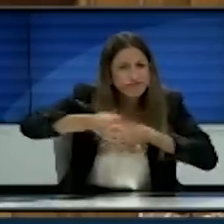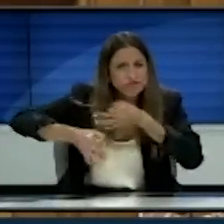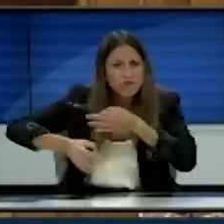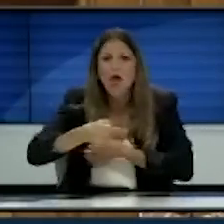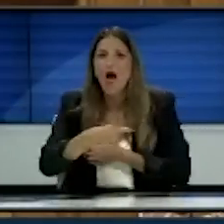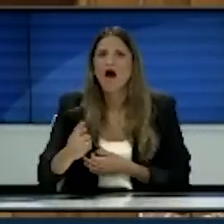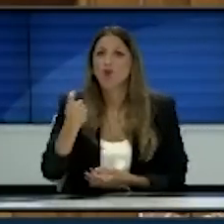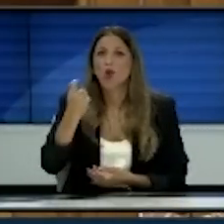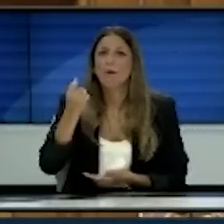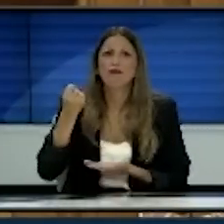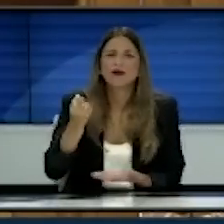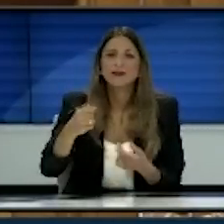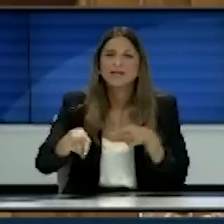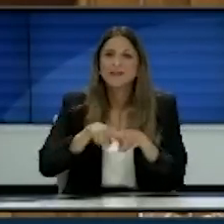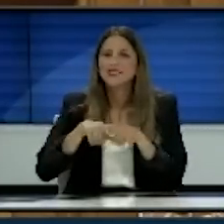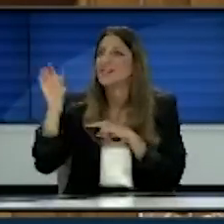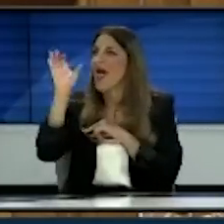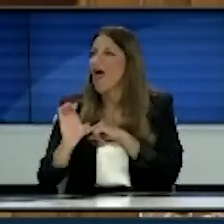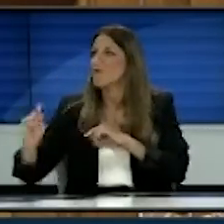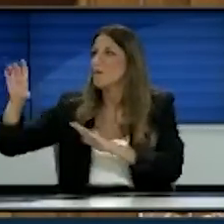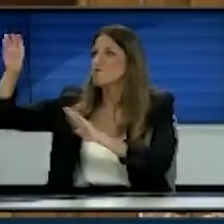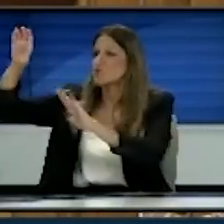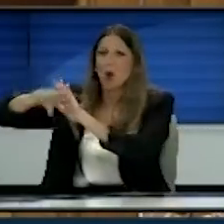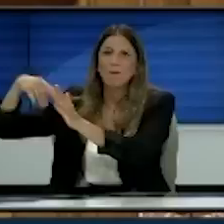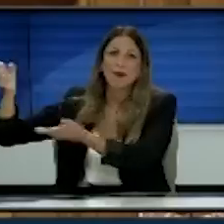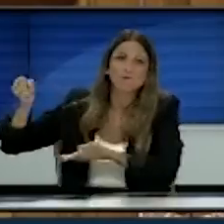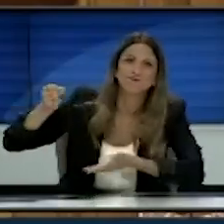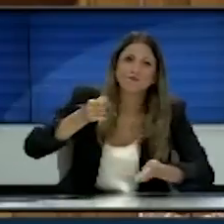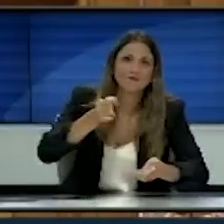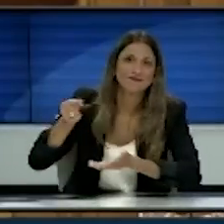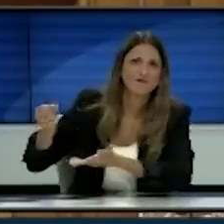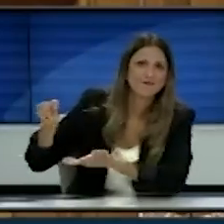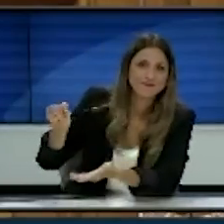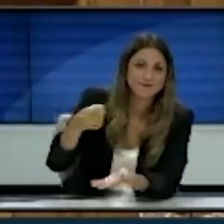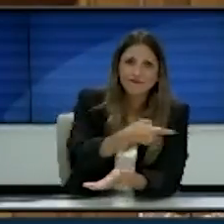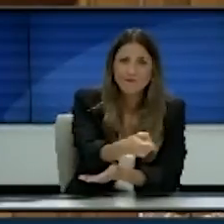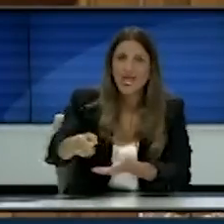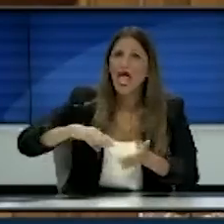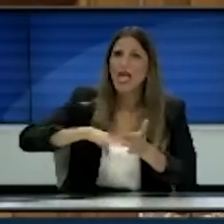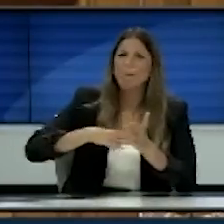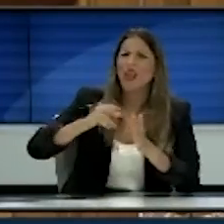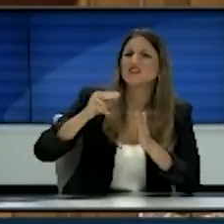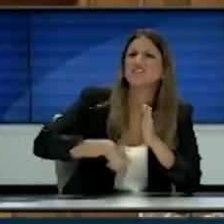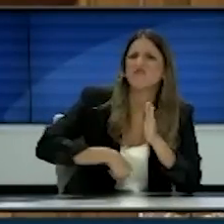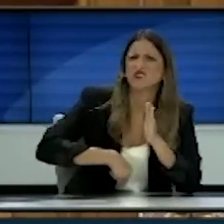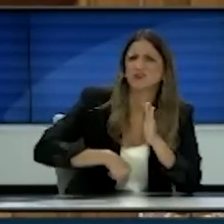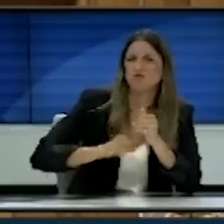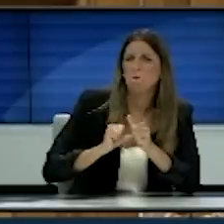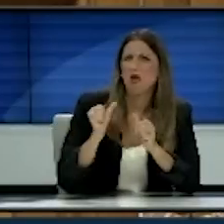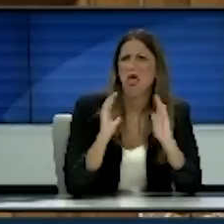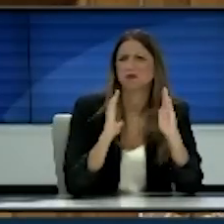πολύ από τα προγράμματα της Ευρωπαϊκής Ένωσης και το προσωπικό δουλεύει με συμβάσεις που